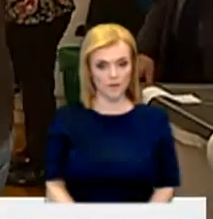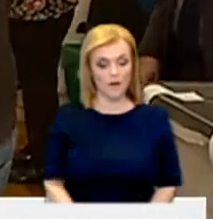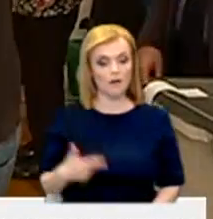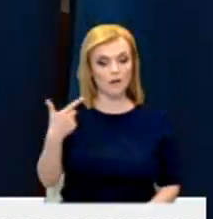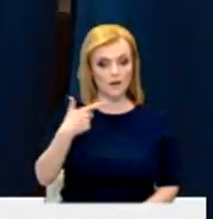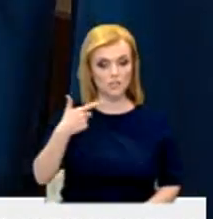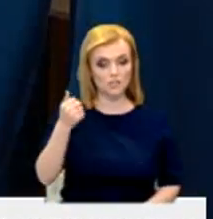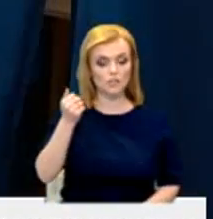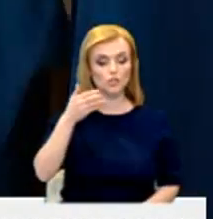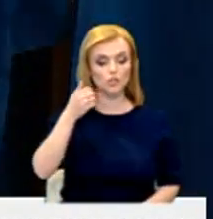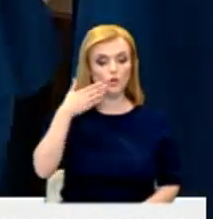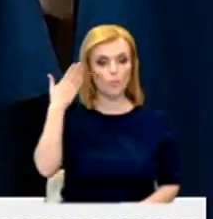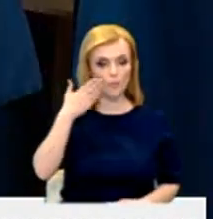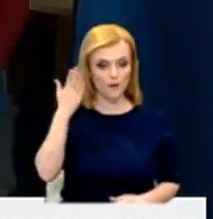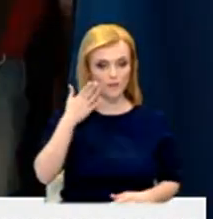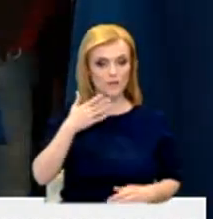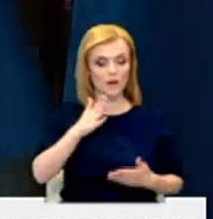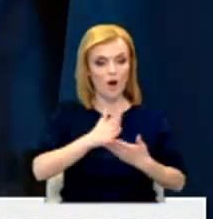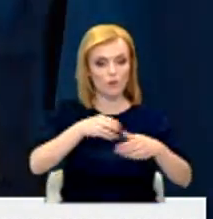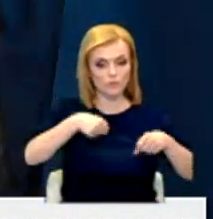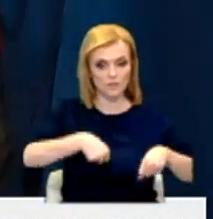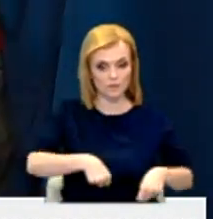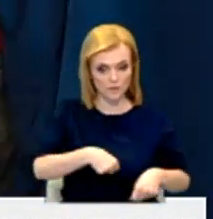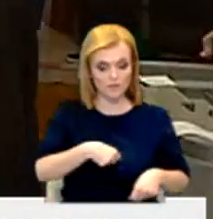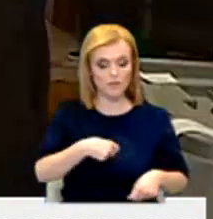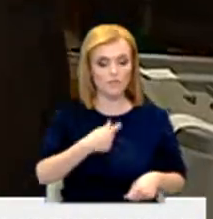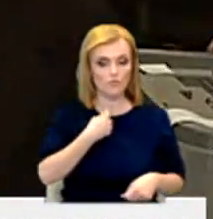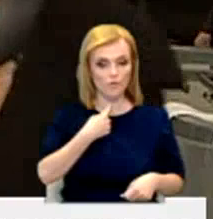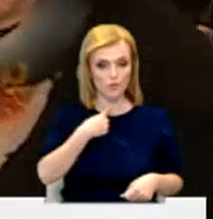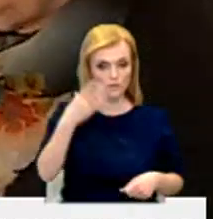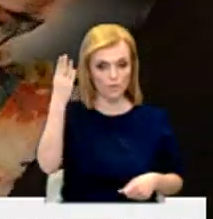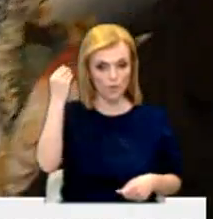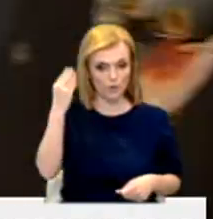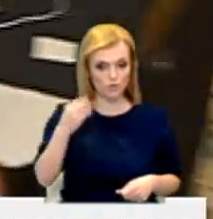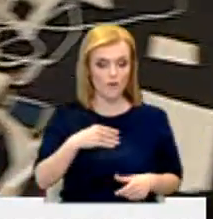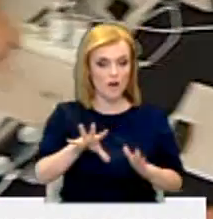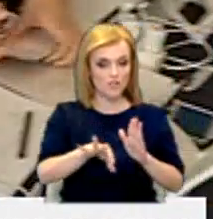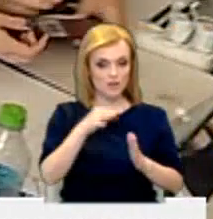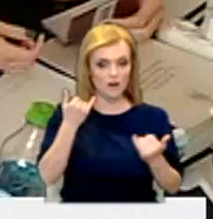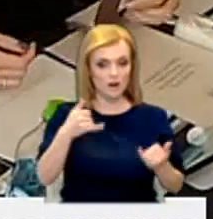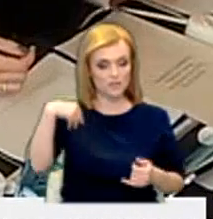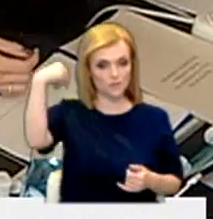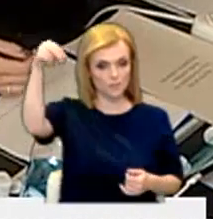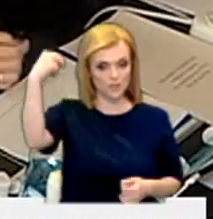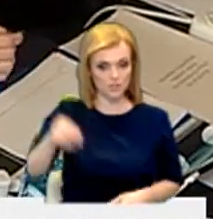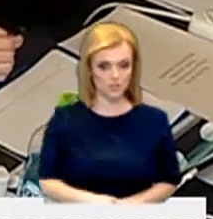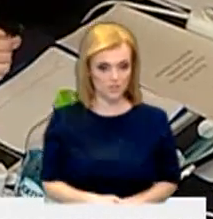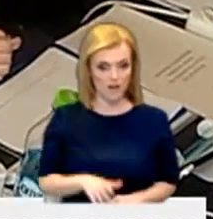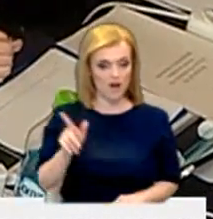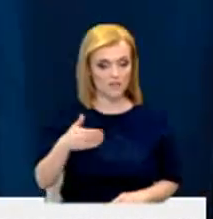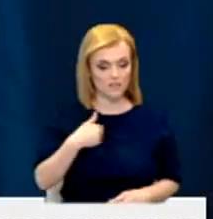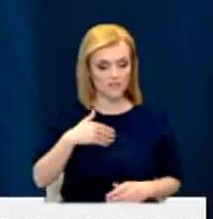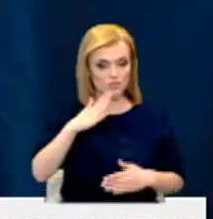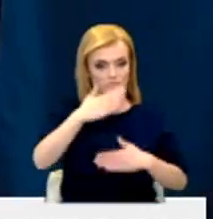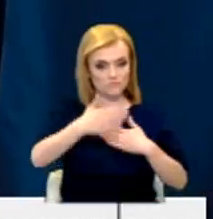Cetățenii români cu drept de vot din Republica Moldova își aleg președintele. Ei vor ca viitorul lider de la Cotroceni să contribuie la apropierea dintre